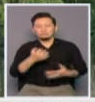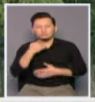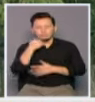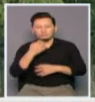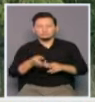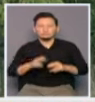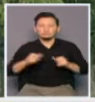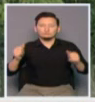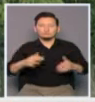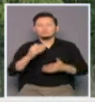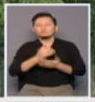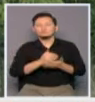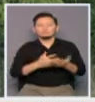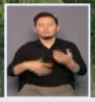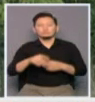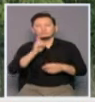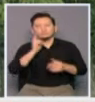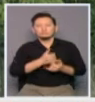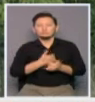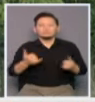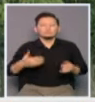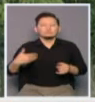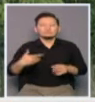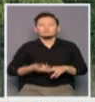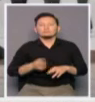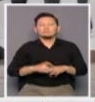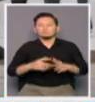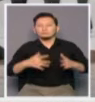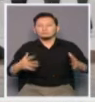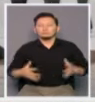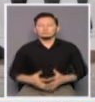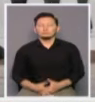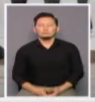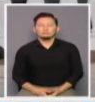Бұл бағдарламаның жастарға берері көп.